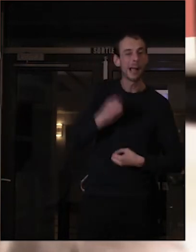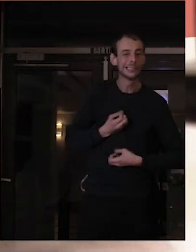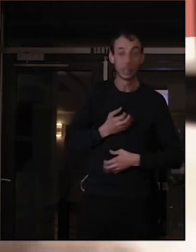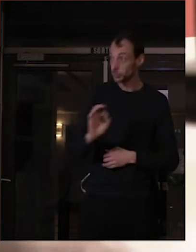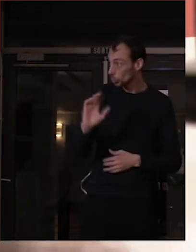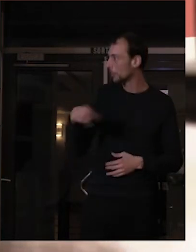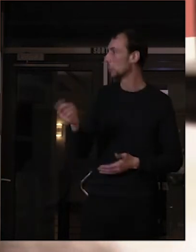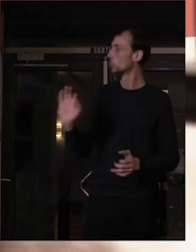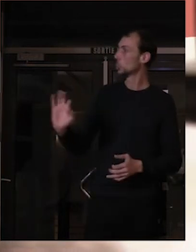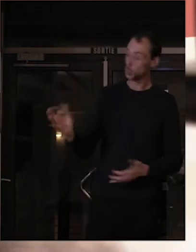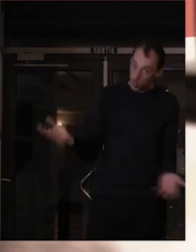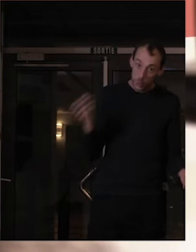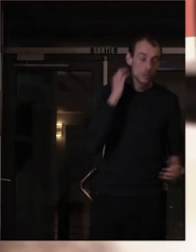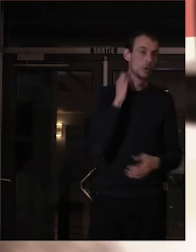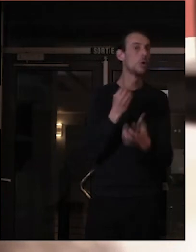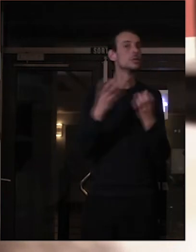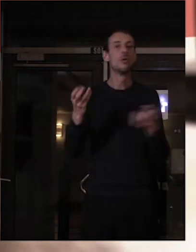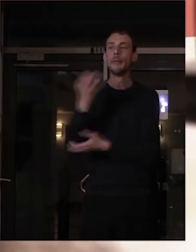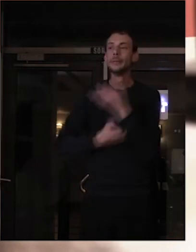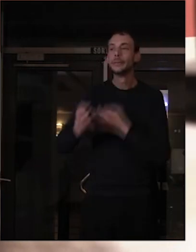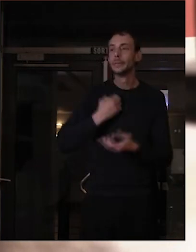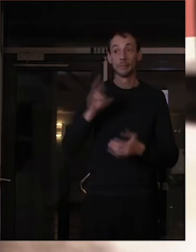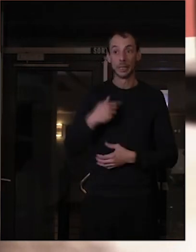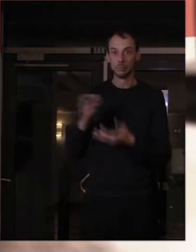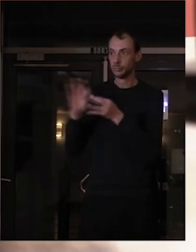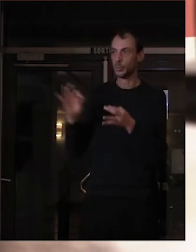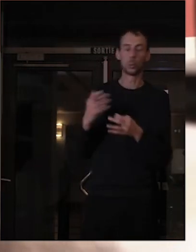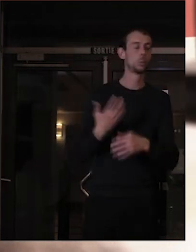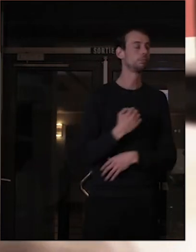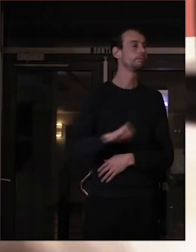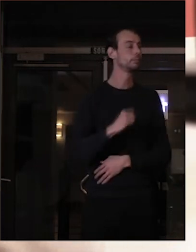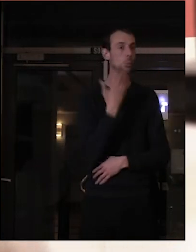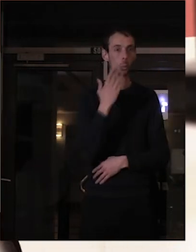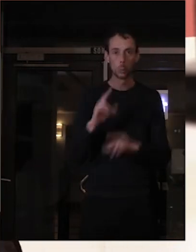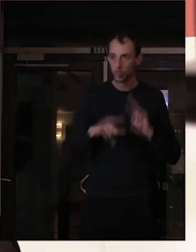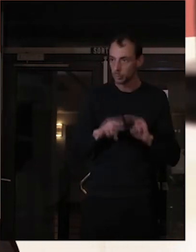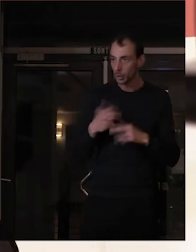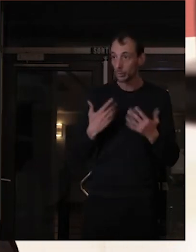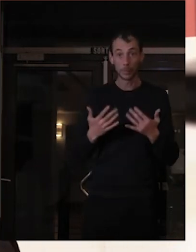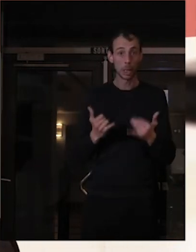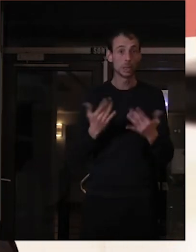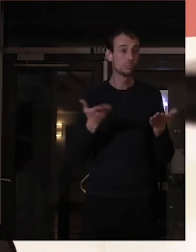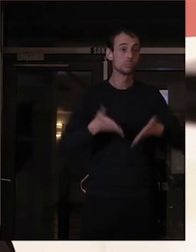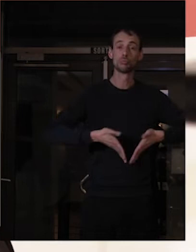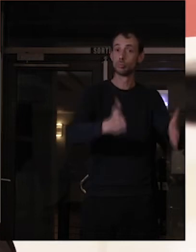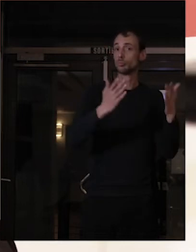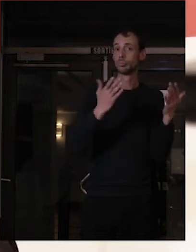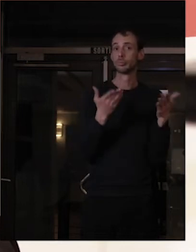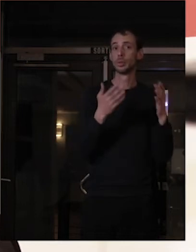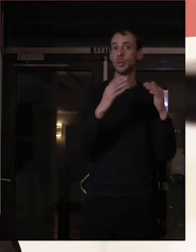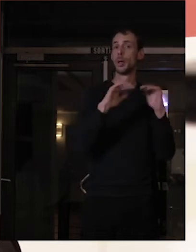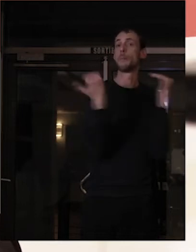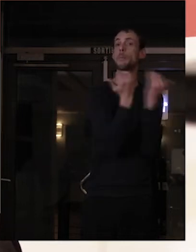combien de fois j'ai entendu des propos extrêmement déplacés dans les travées du Palais des Sports ou dans les tribunes, ou même quand moi